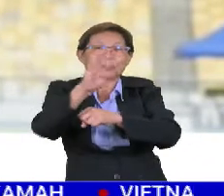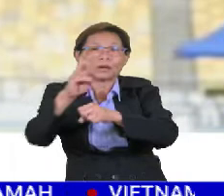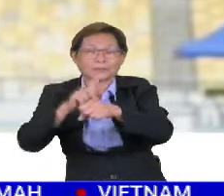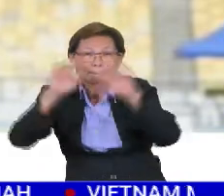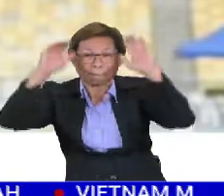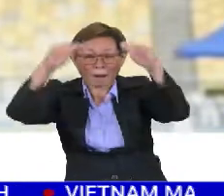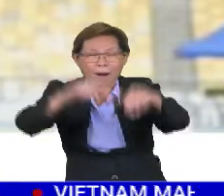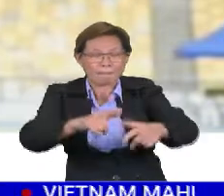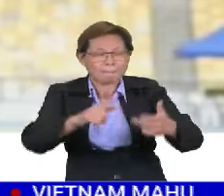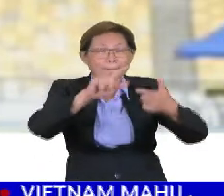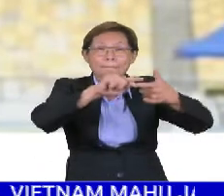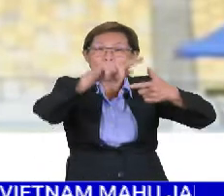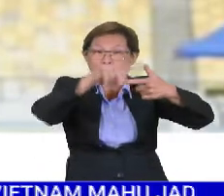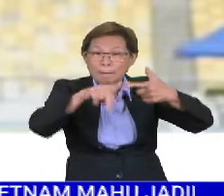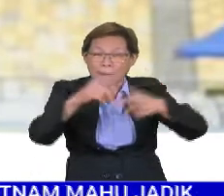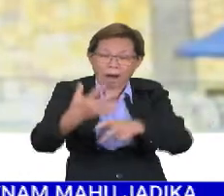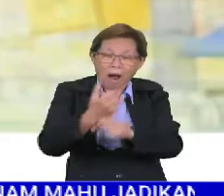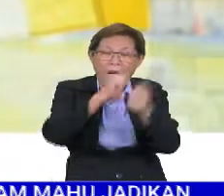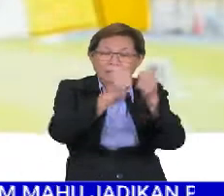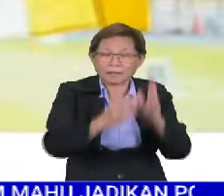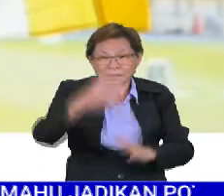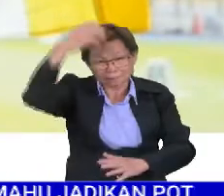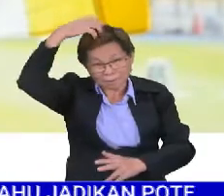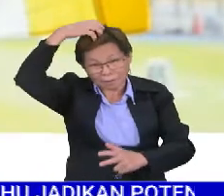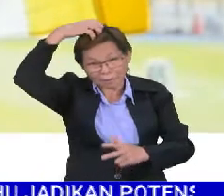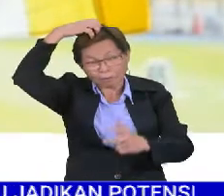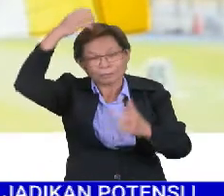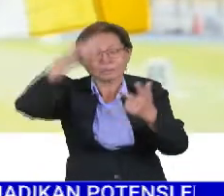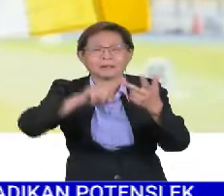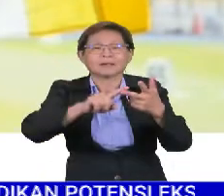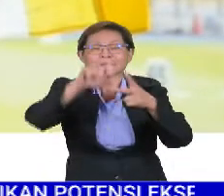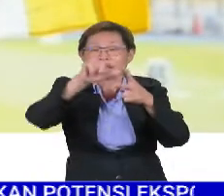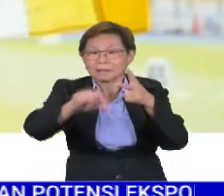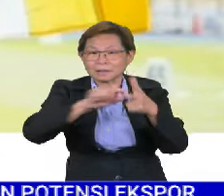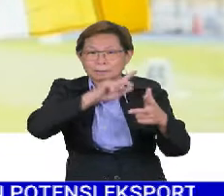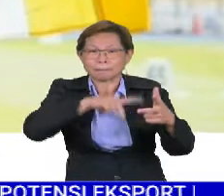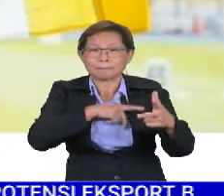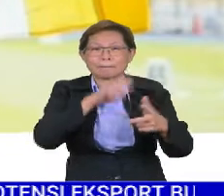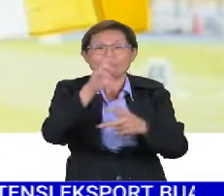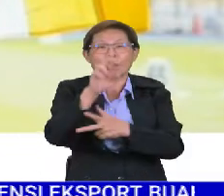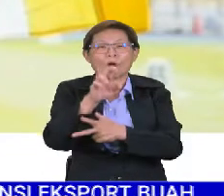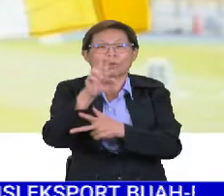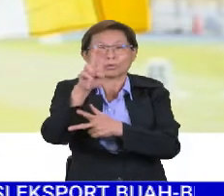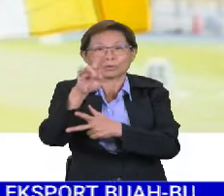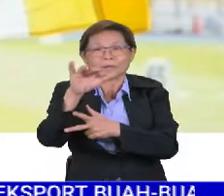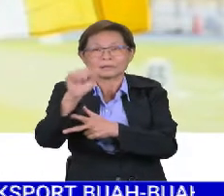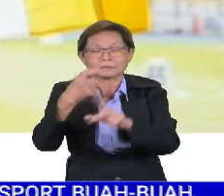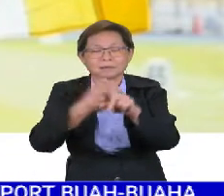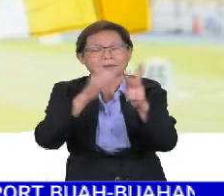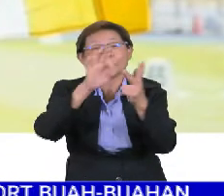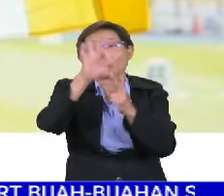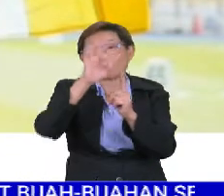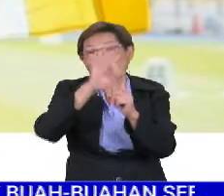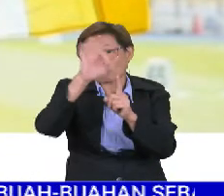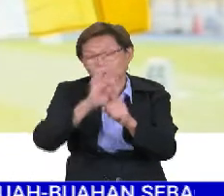Pahang pihak belaajr itu pun diraih atlet selalu SD Sumarmo mereka dagang semi Lex by Rudy Sempur dari pulau Pinang